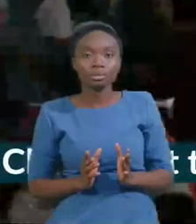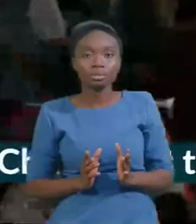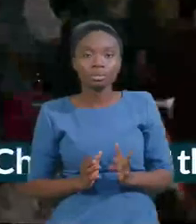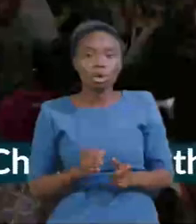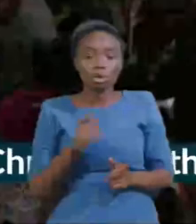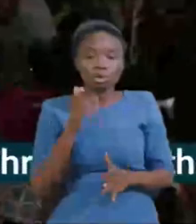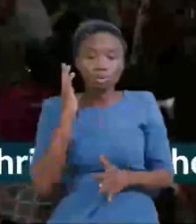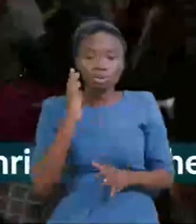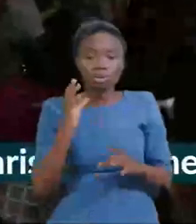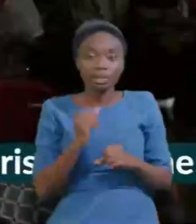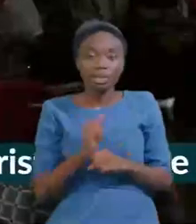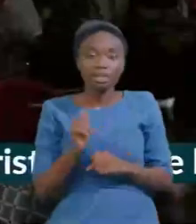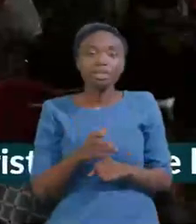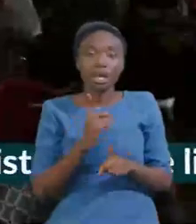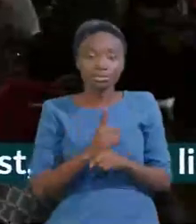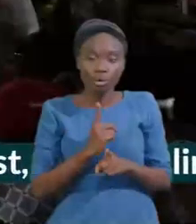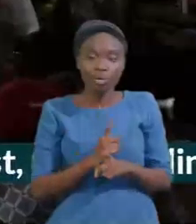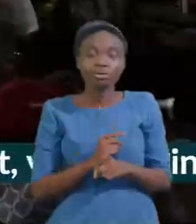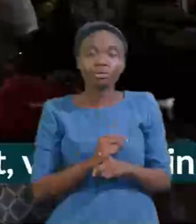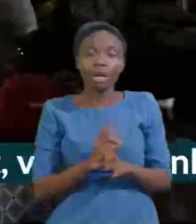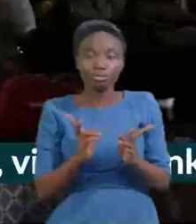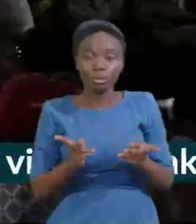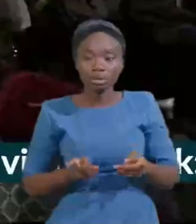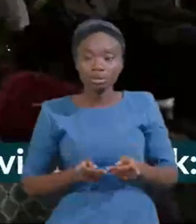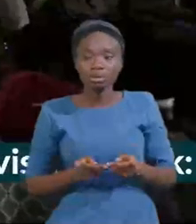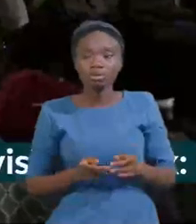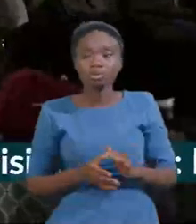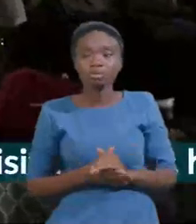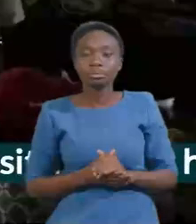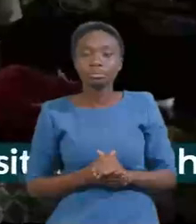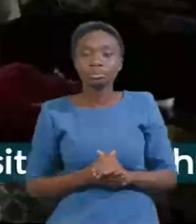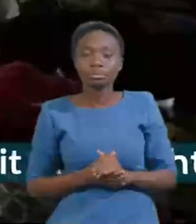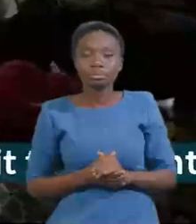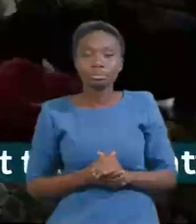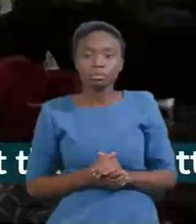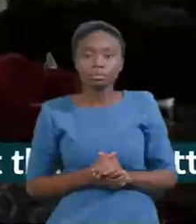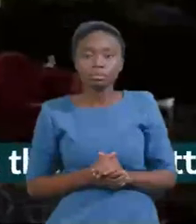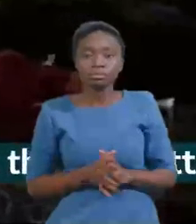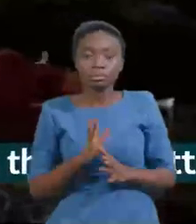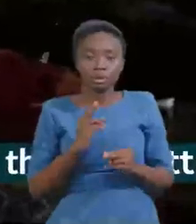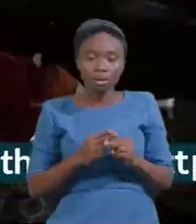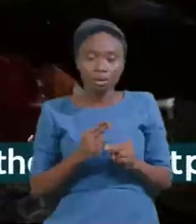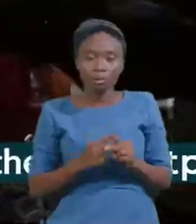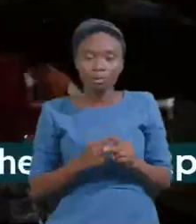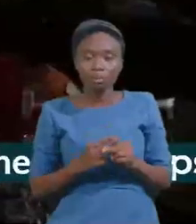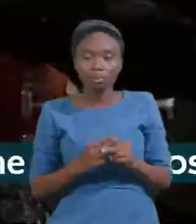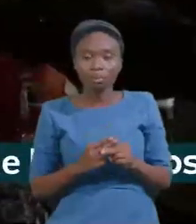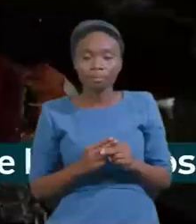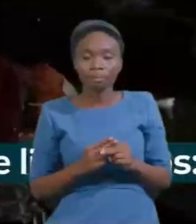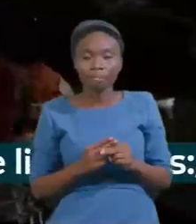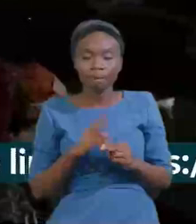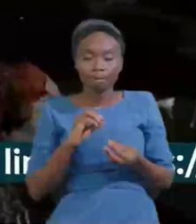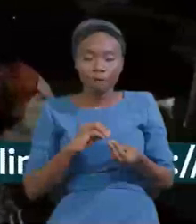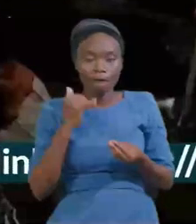should take their correct address. Donc que les conseillers prennent la bonne adresse. Your name, vos noms, your